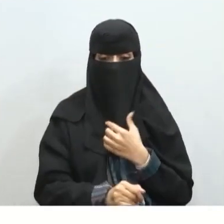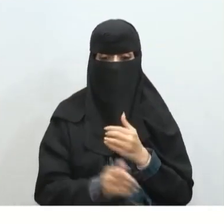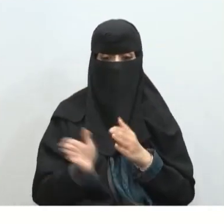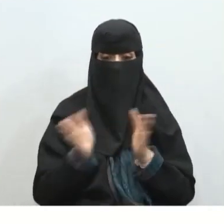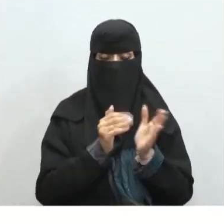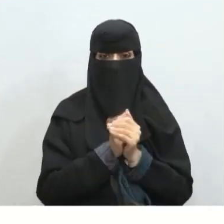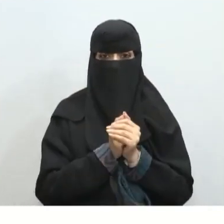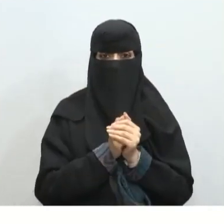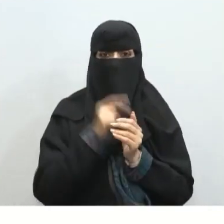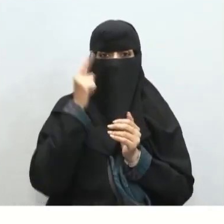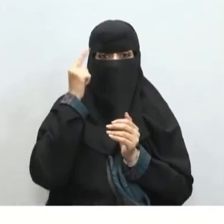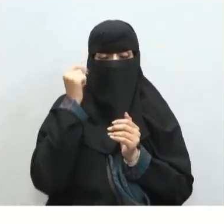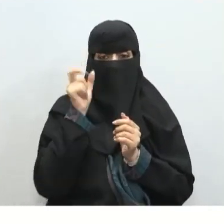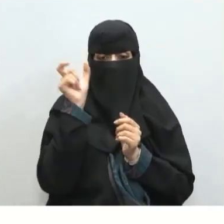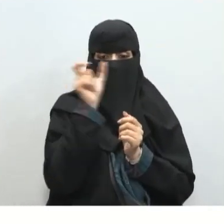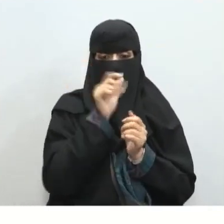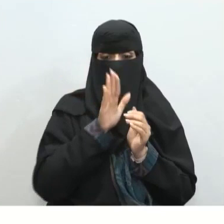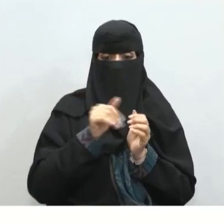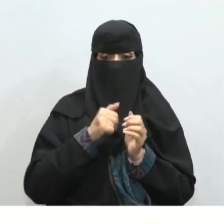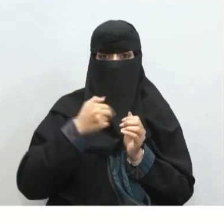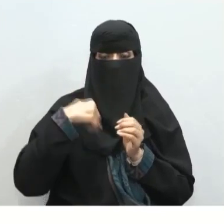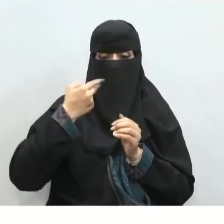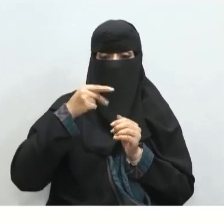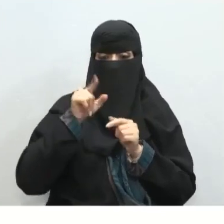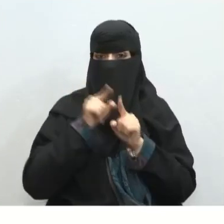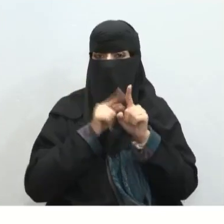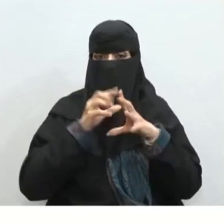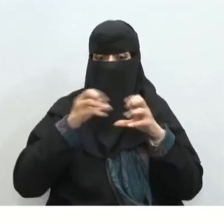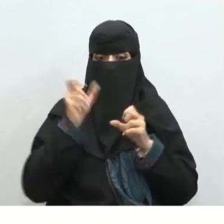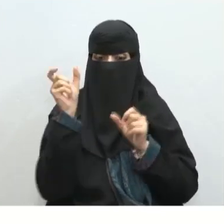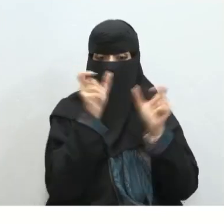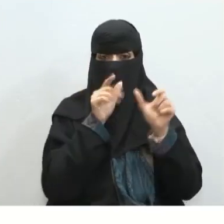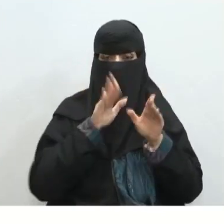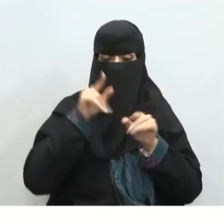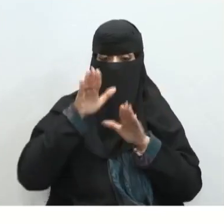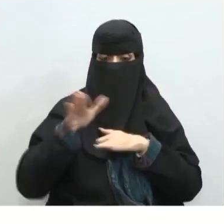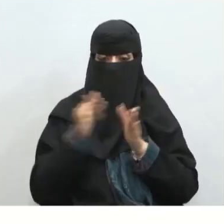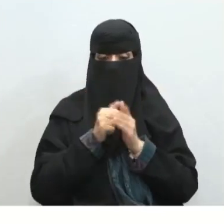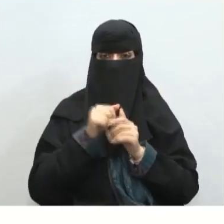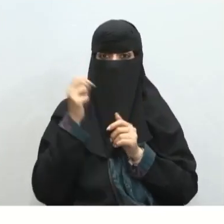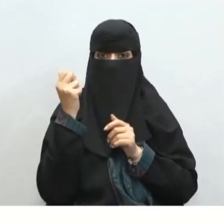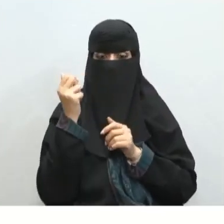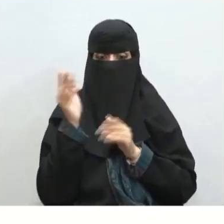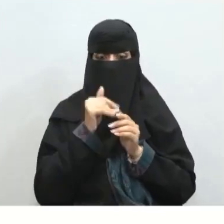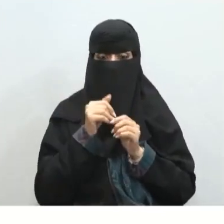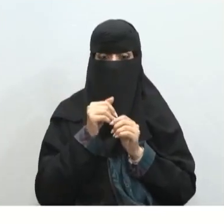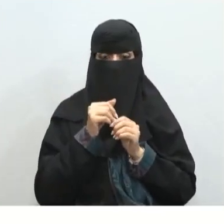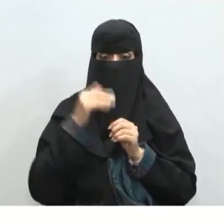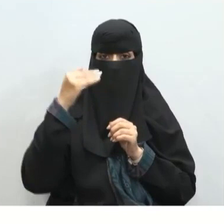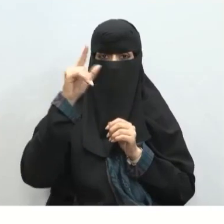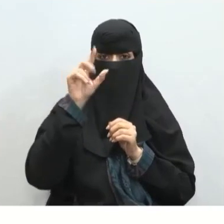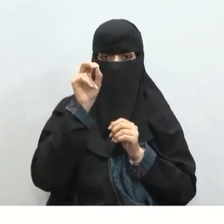القاسيه في مراجعه المفردات عرف وعرفي المفردات الاتيه بجمله تامه في